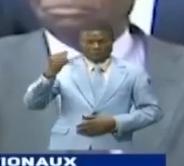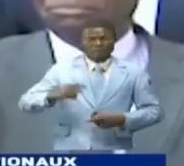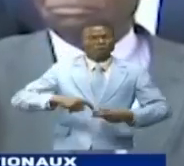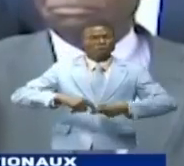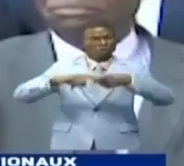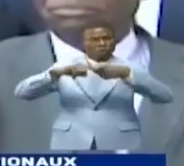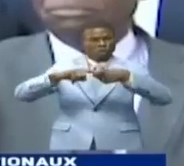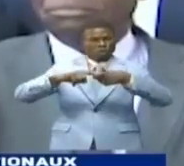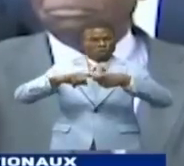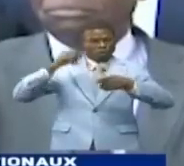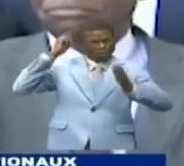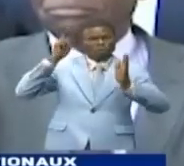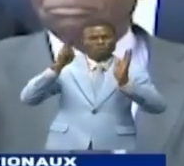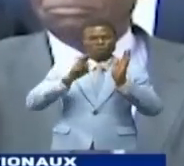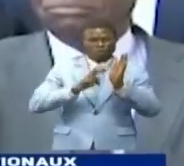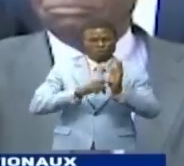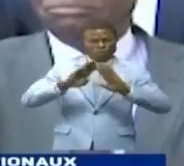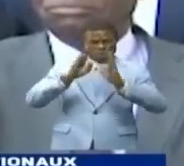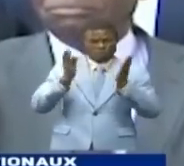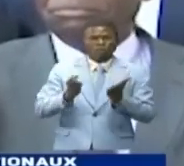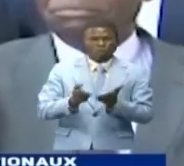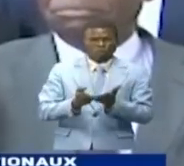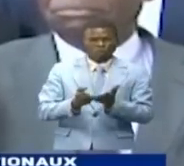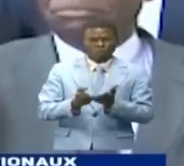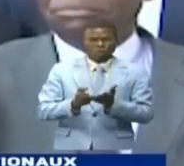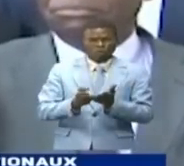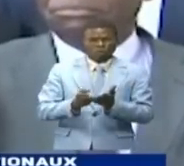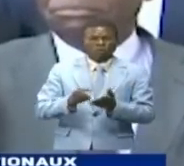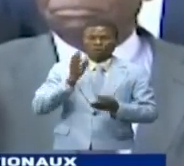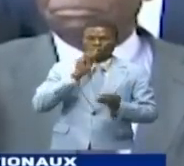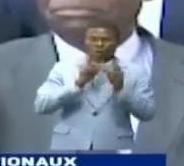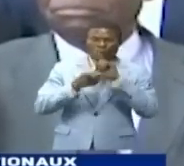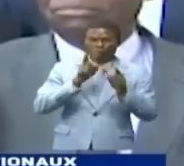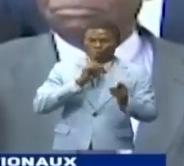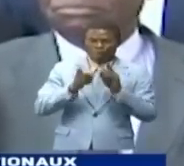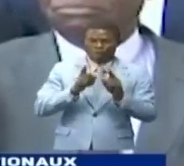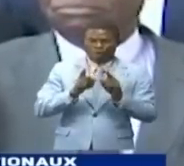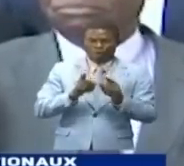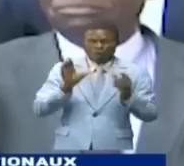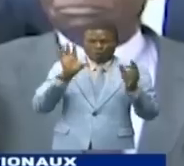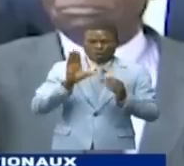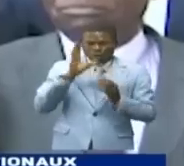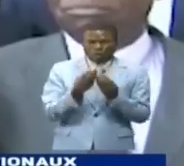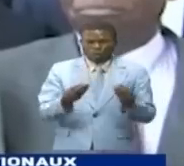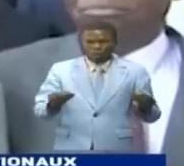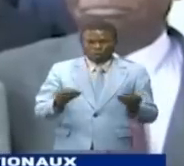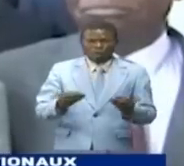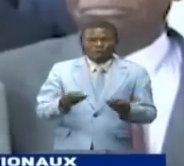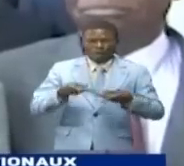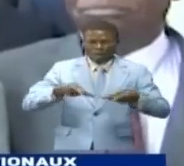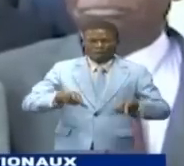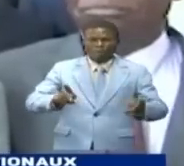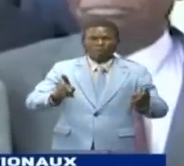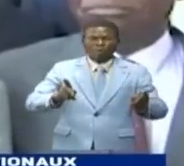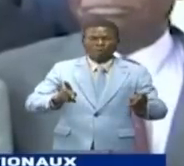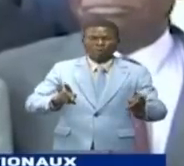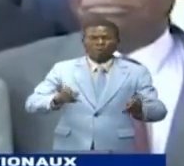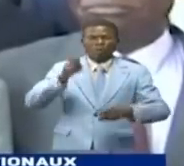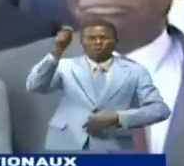au gouvernement toute forme de négociation ou d'ouverture d'espace aux